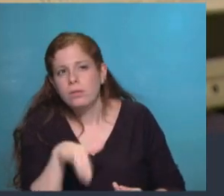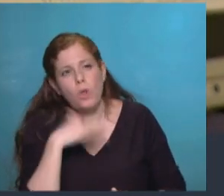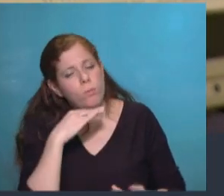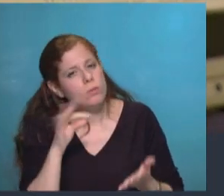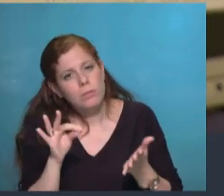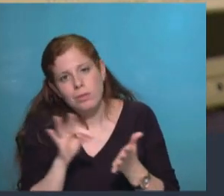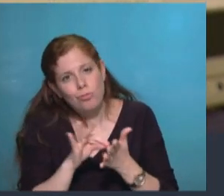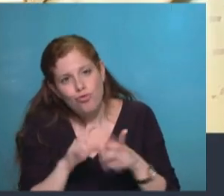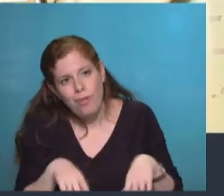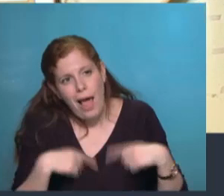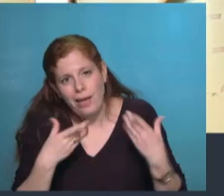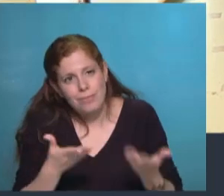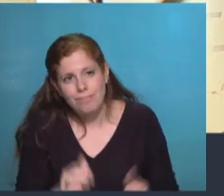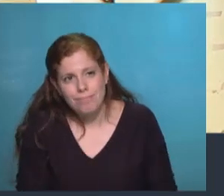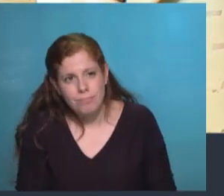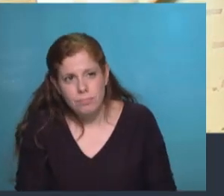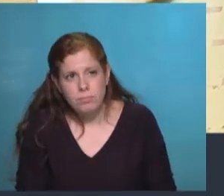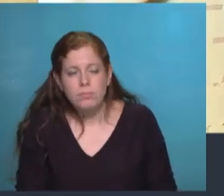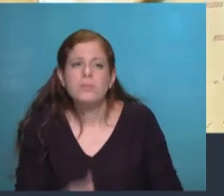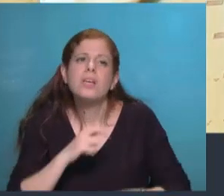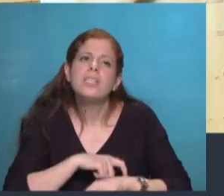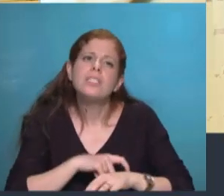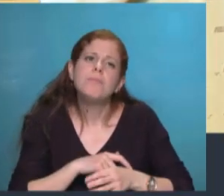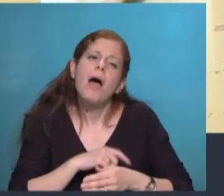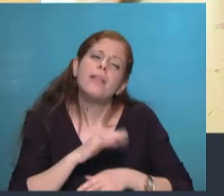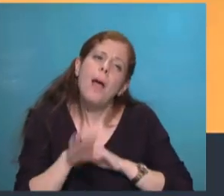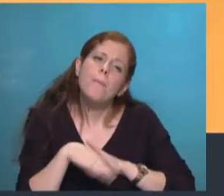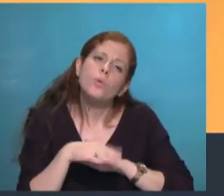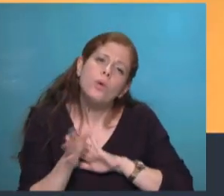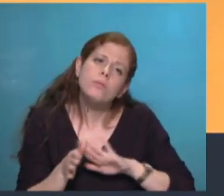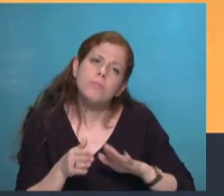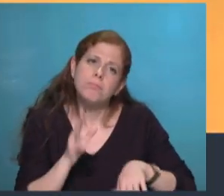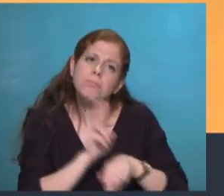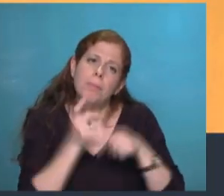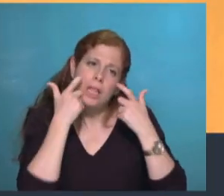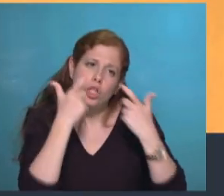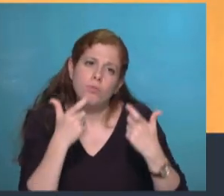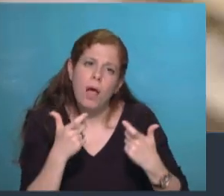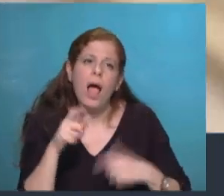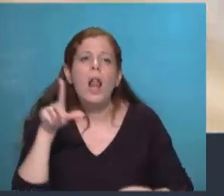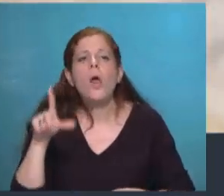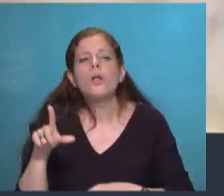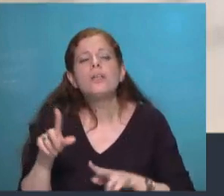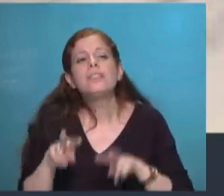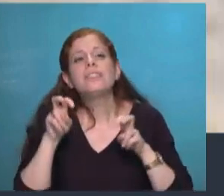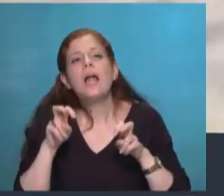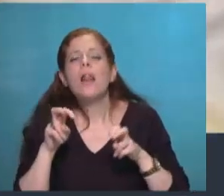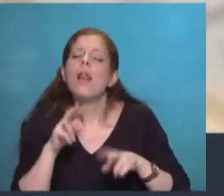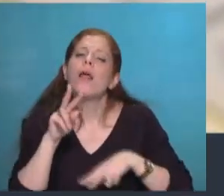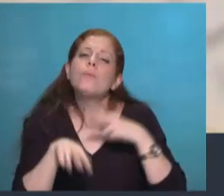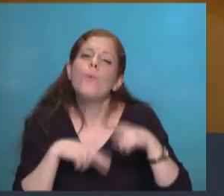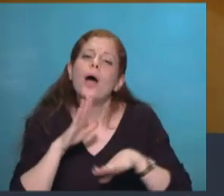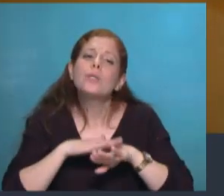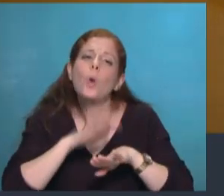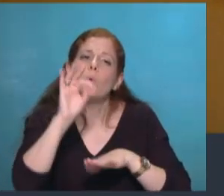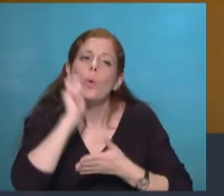מספיק בשביל החיים. ואת הזמן הפנוי בעמדת השמירה, לאוניד ניצל לטיפוח הכישרון המולד שלו,